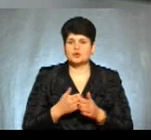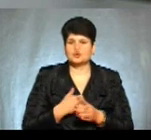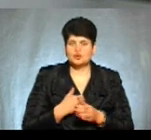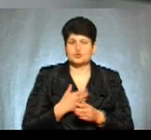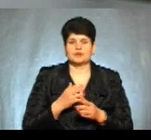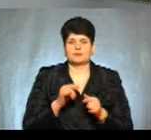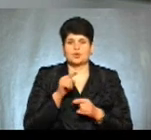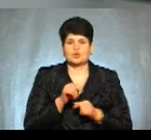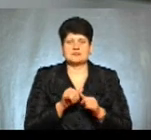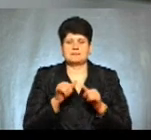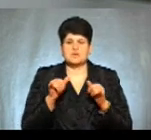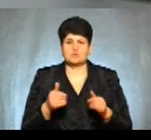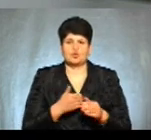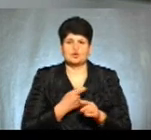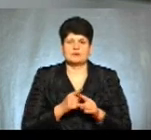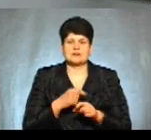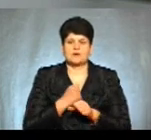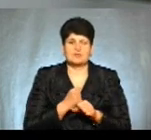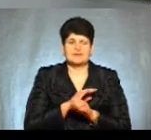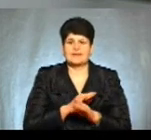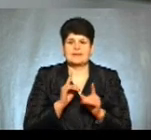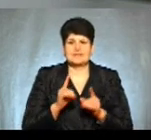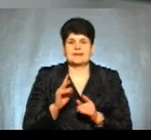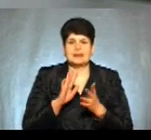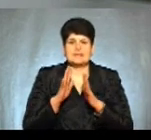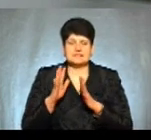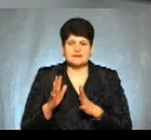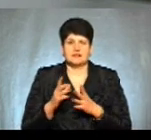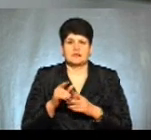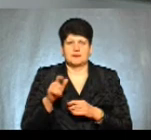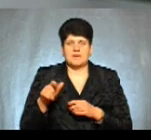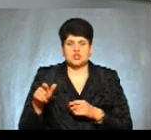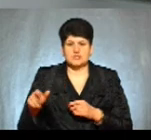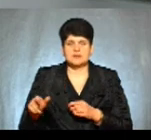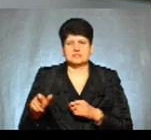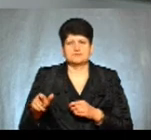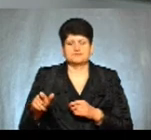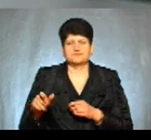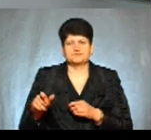хочемо його збільшувати, і ми хочемо це робити. І не тільки одні лісівники, але, скажімо, мешканці і